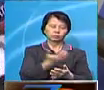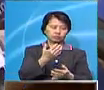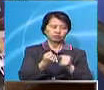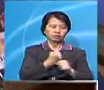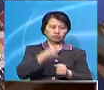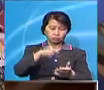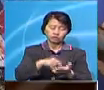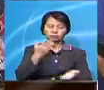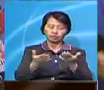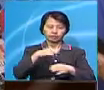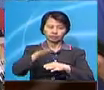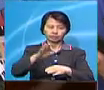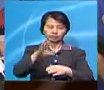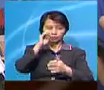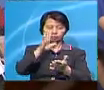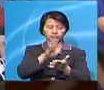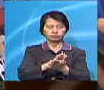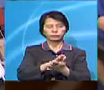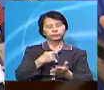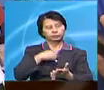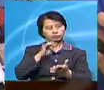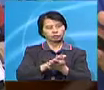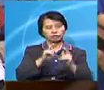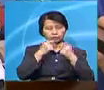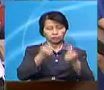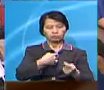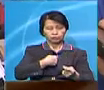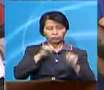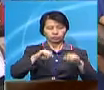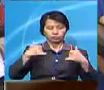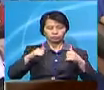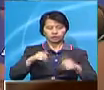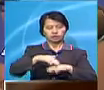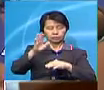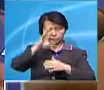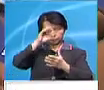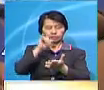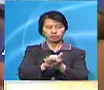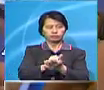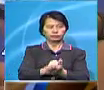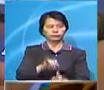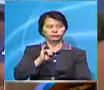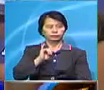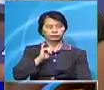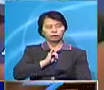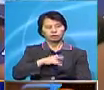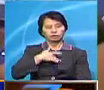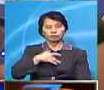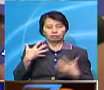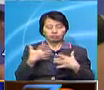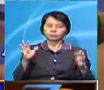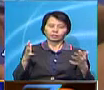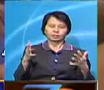Mungkin tahun ini lebih, saya percaya pasukan saya akan main lebih confident lah. Saya rasa tak gerun